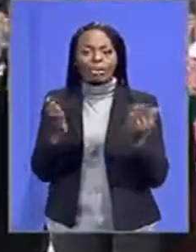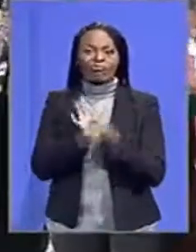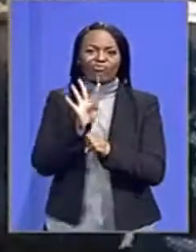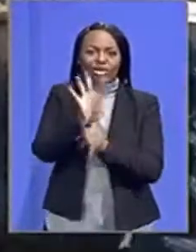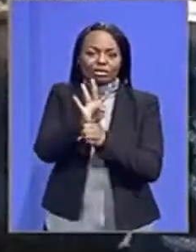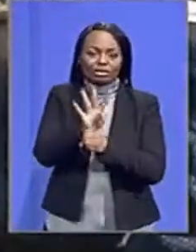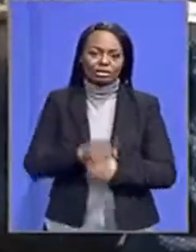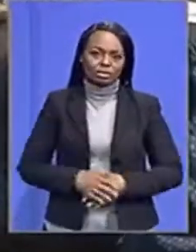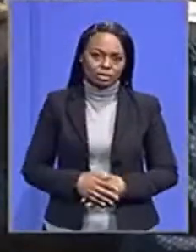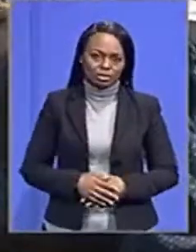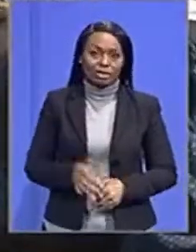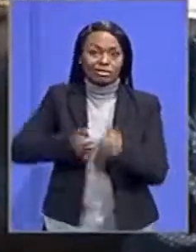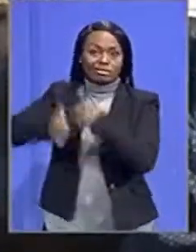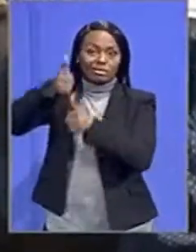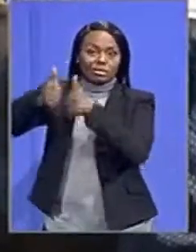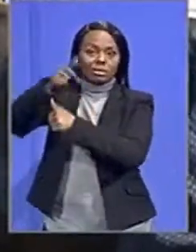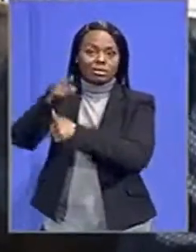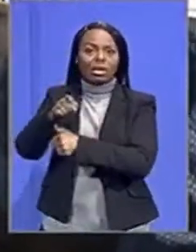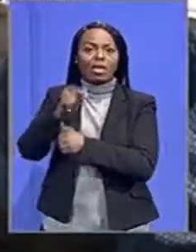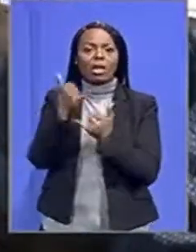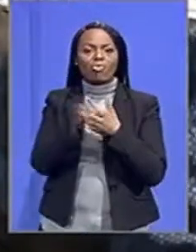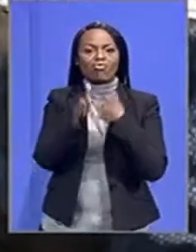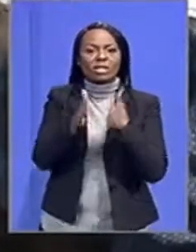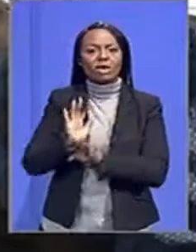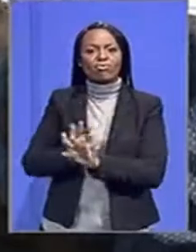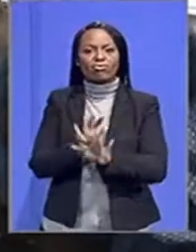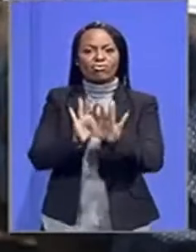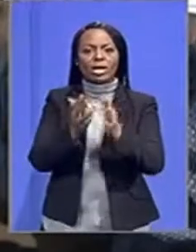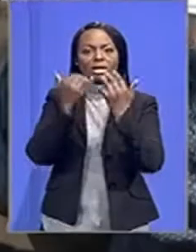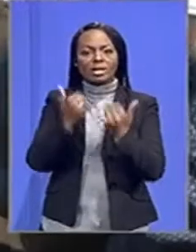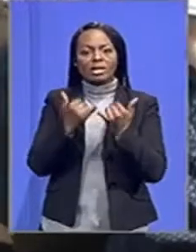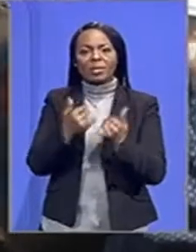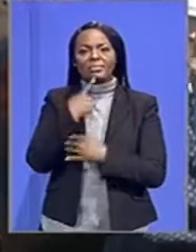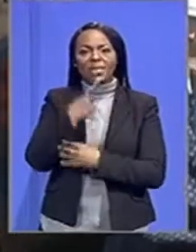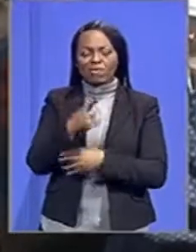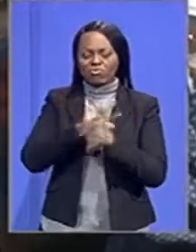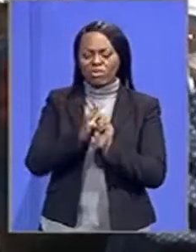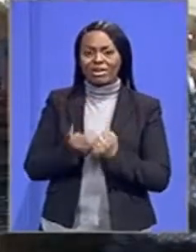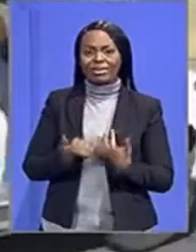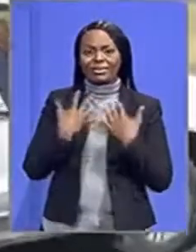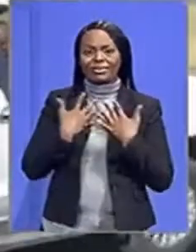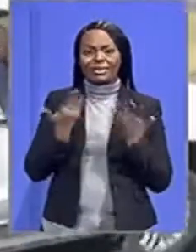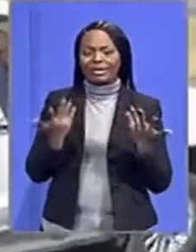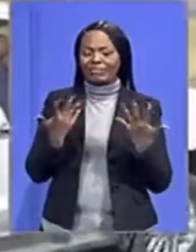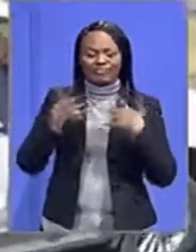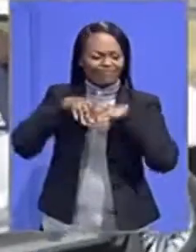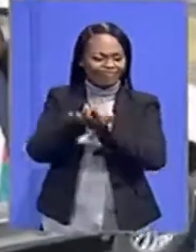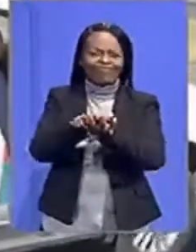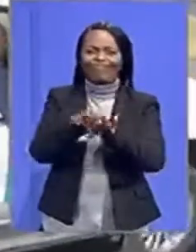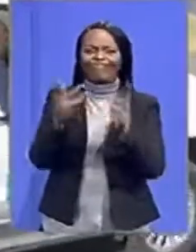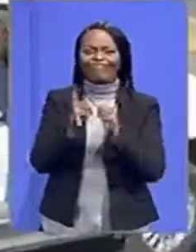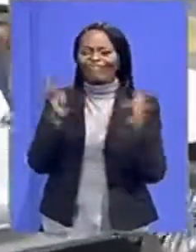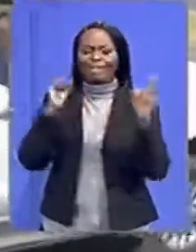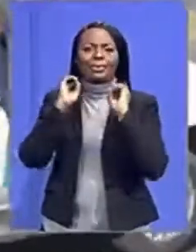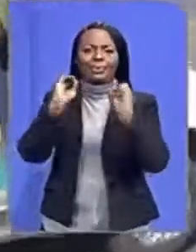14. Baetapele ba mohanto ba kgoreletse ka thoko dingongorego tsa ditshwaetso tsa COVID-19 ka le reng ba se